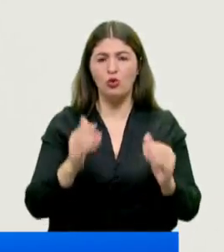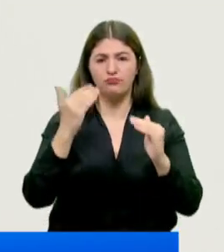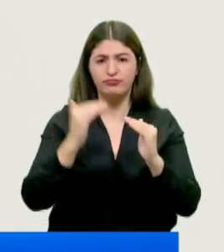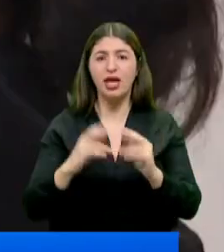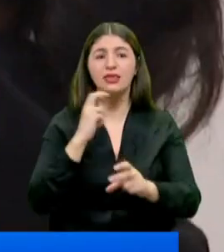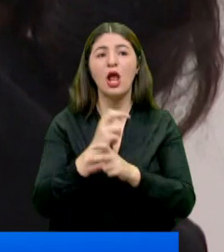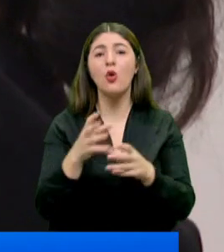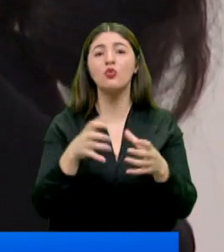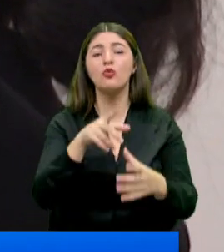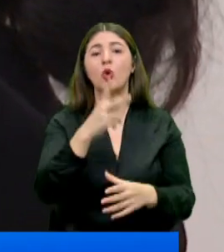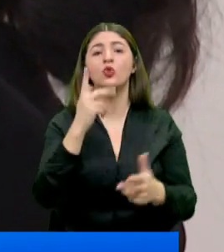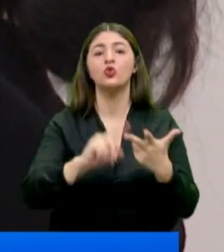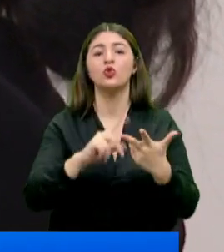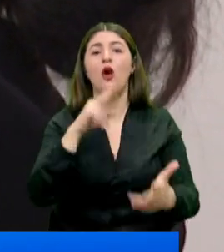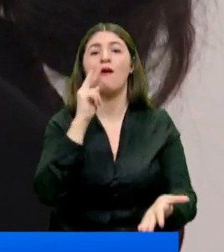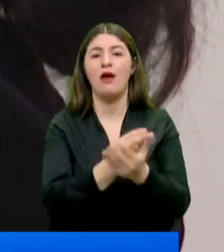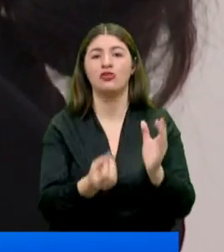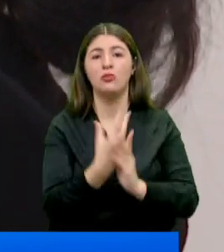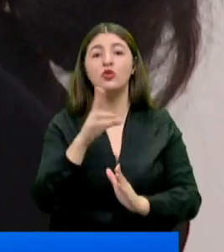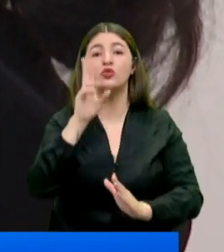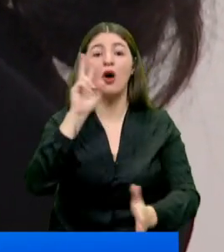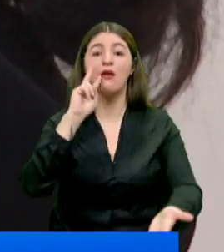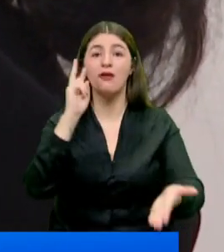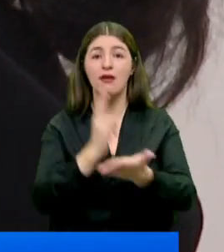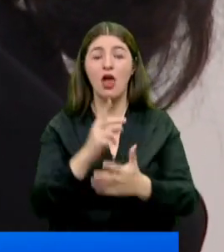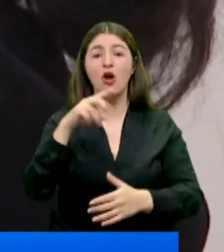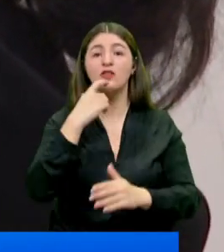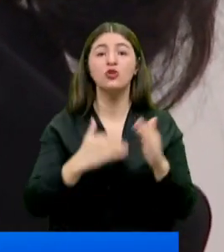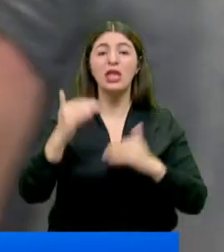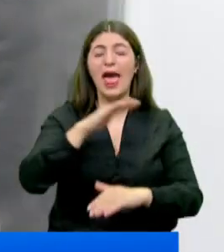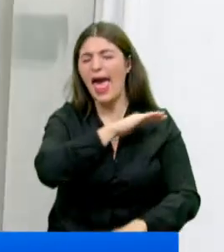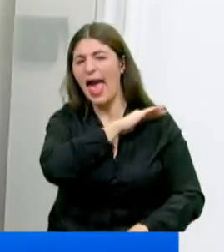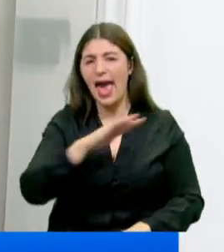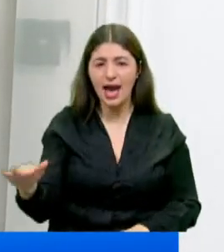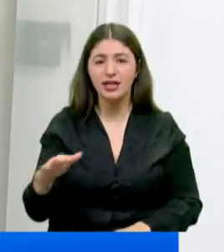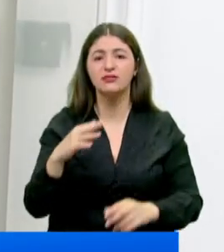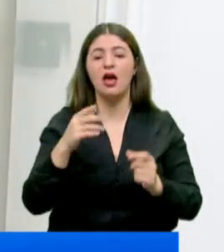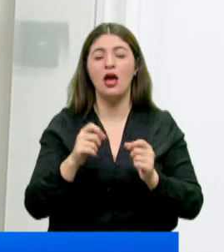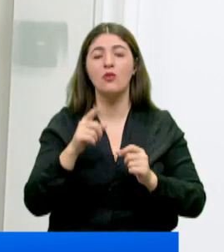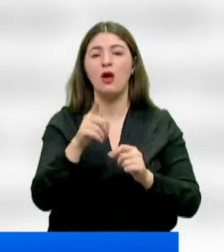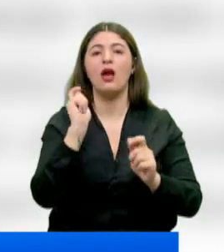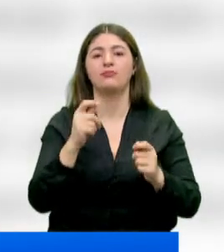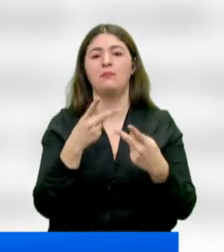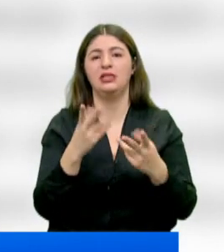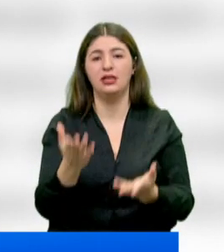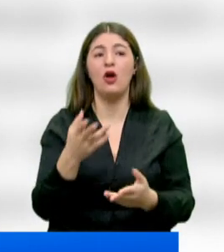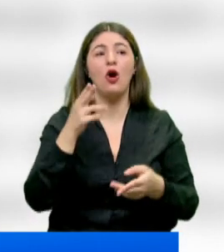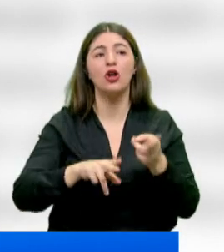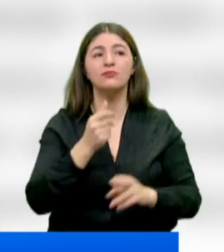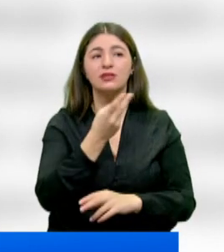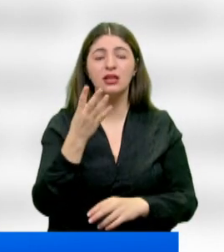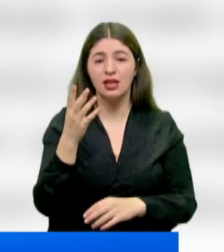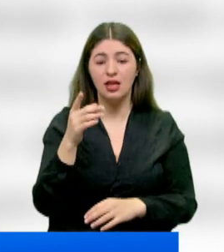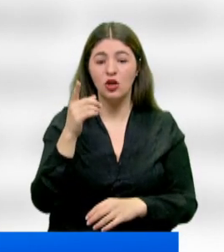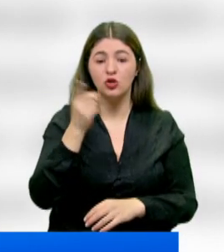risk grubuna 3. dost kararı çıkmıştı son kararda 18 yaş üstündeki herkese genişletildi uygulama vefat ların